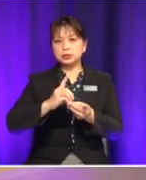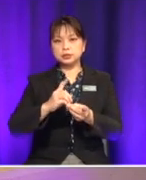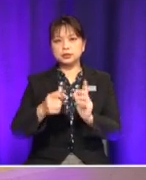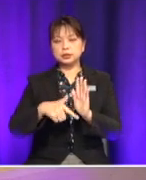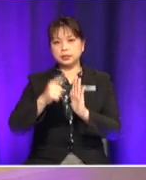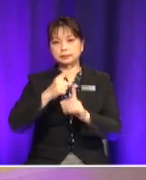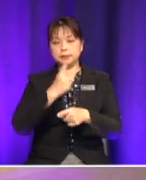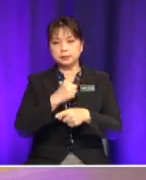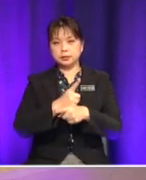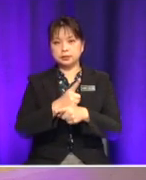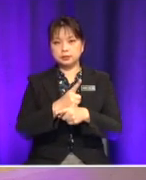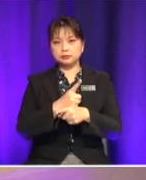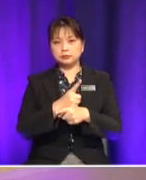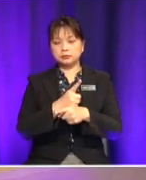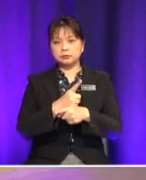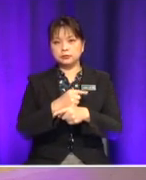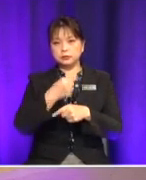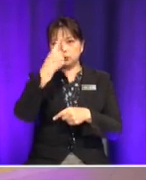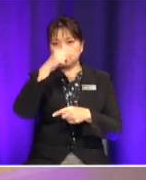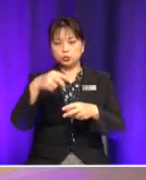mengukur ini daimite